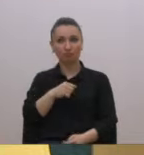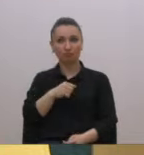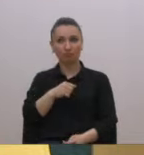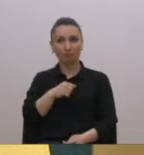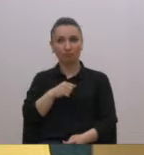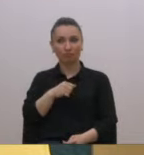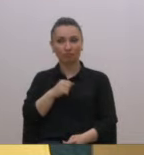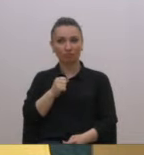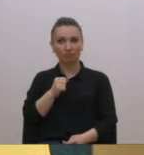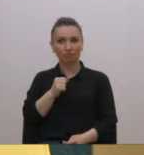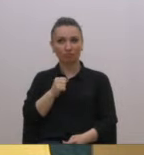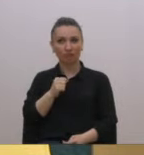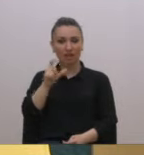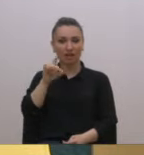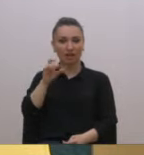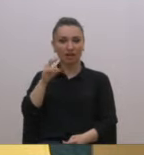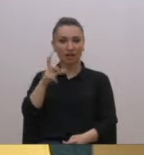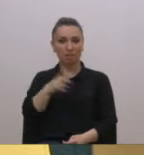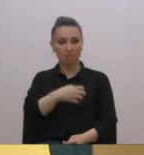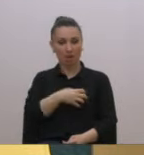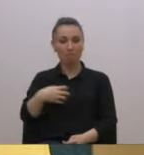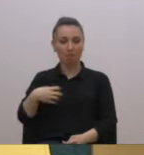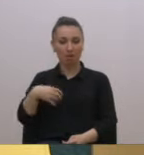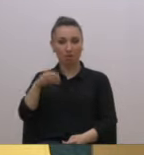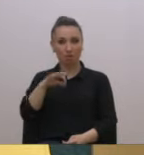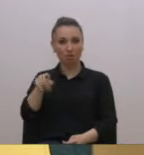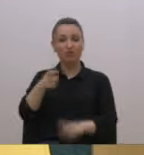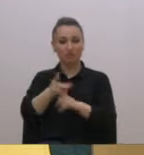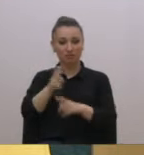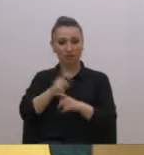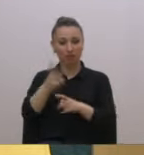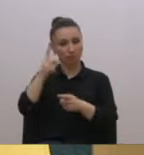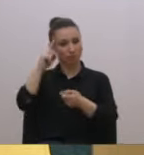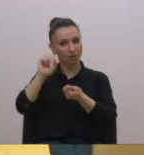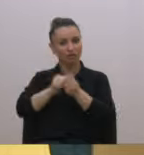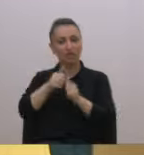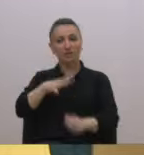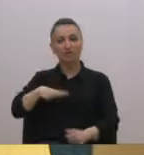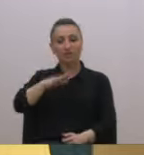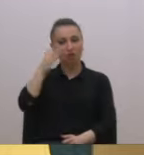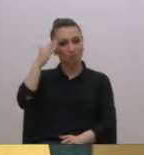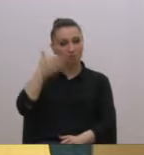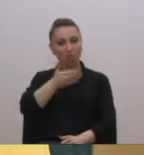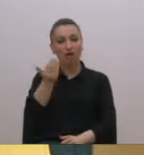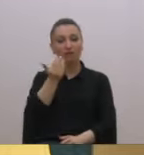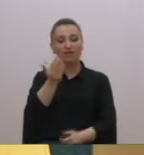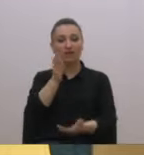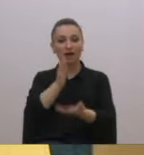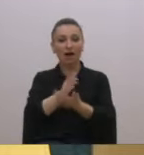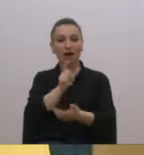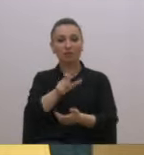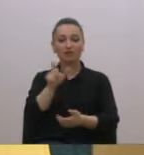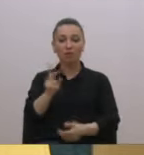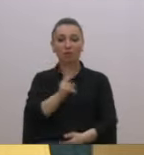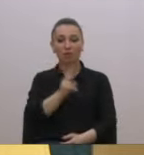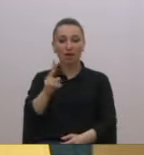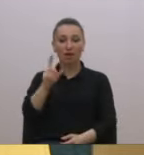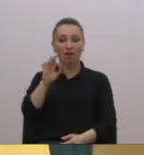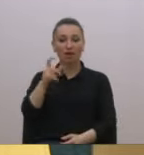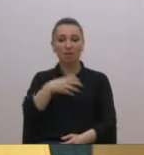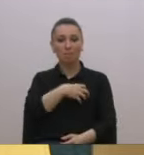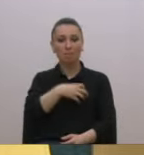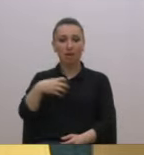რა ქვია ერეკლე მეფეზე ისიც ძალიან კარგად ახსოვს საქართველოს მოსახლეობას რომ თქვენ ხართ ის ადამიანები რომლებიც ერეკლე